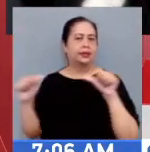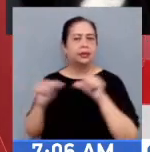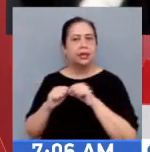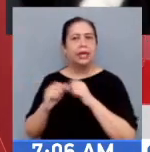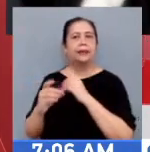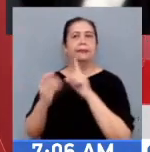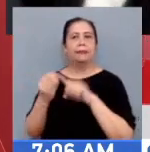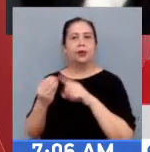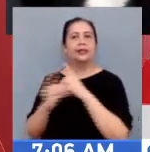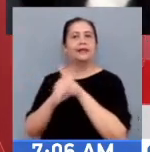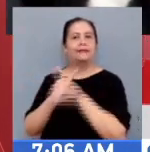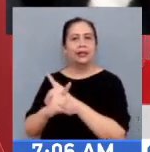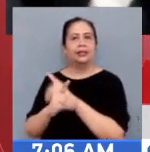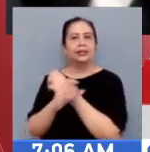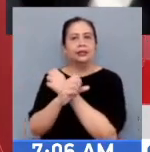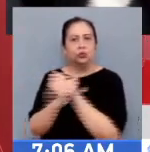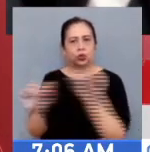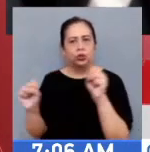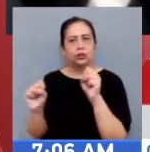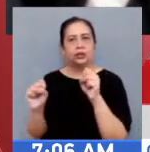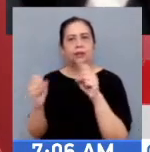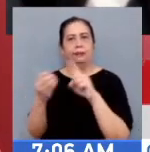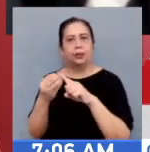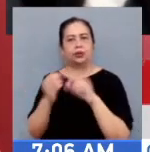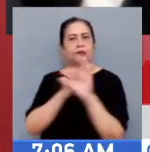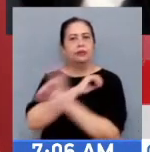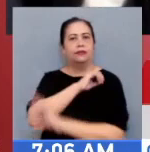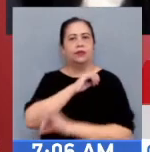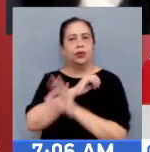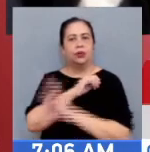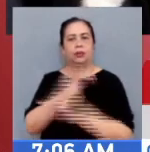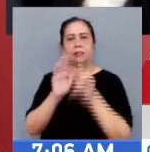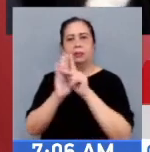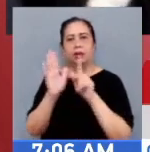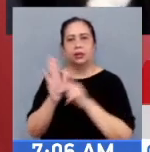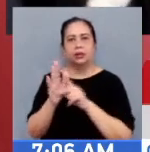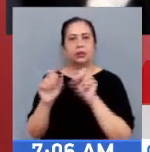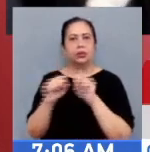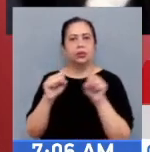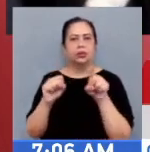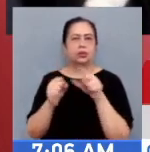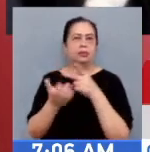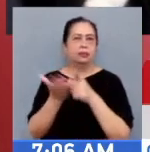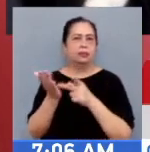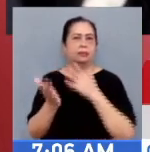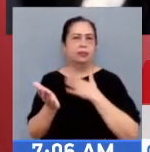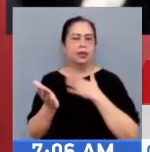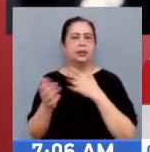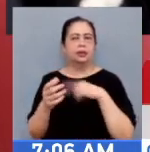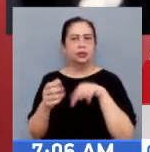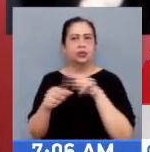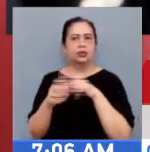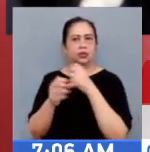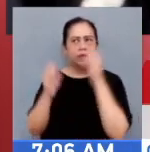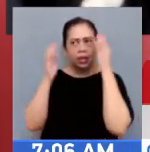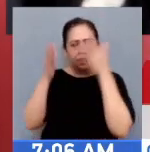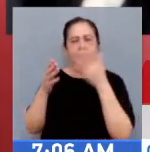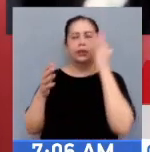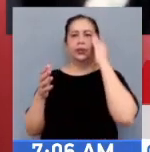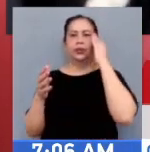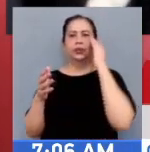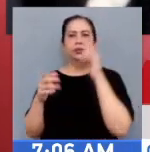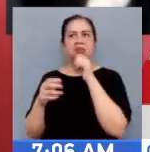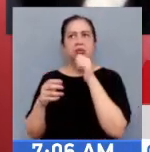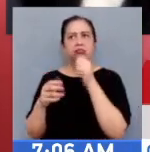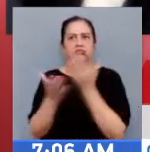security, and foreign policy. So, lahat yan ay isang aspeto ng ating national security. So, it's not anything new to